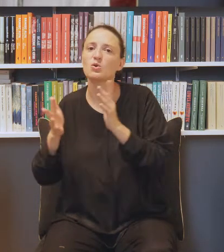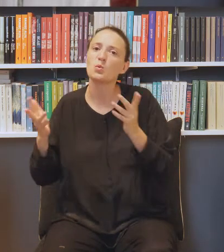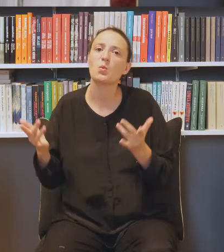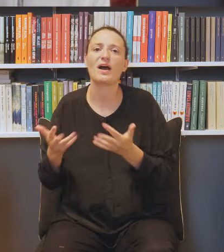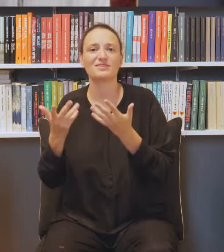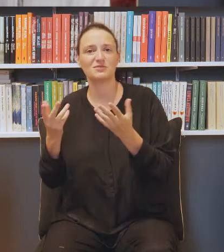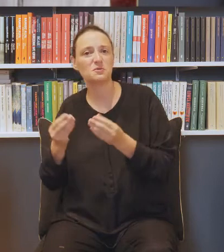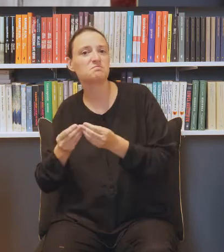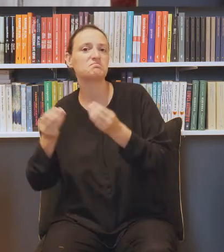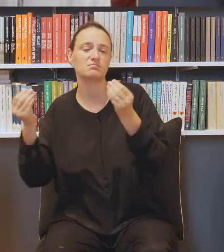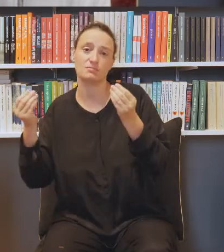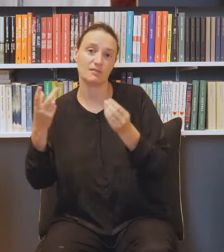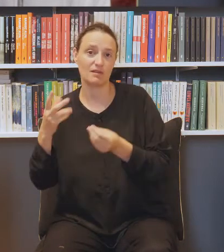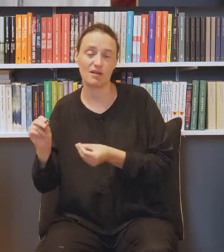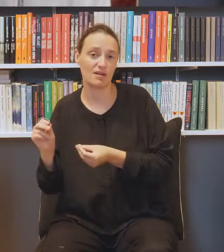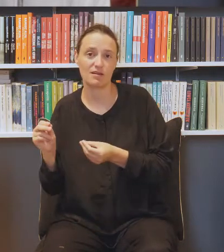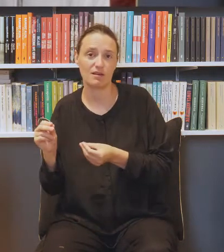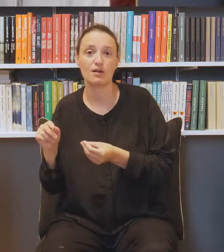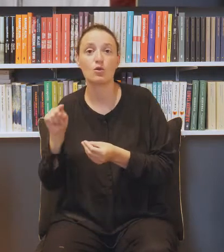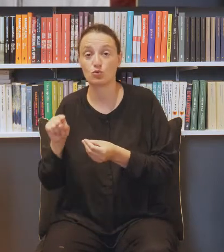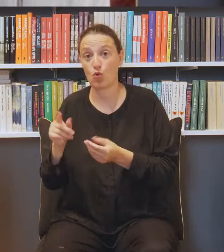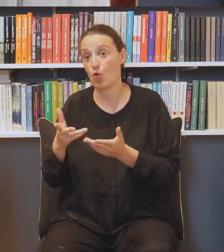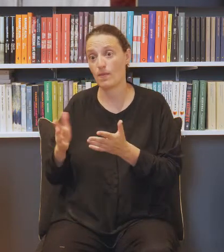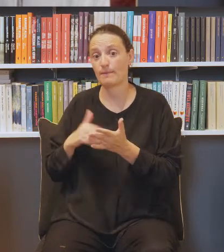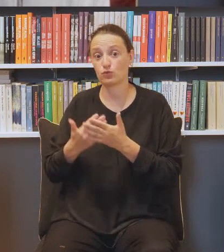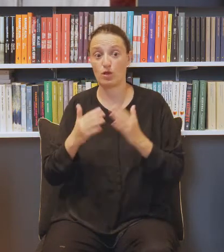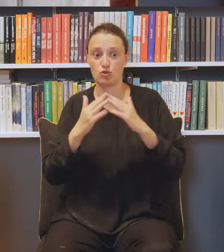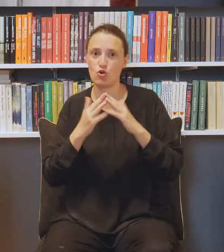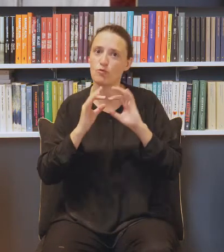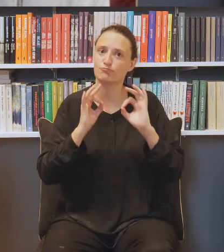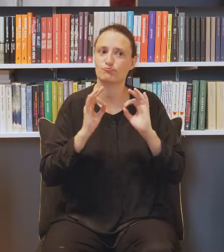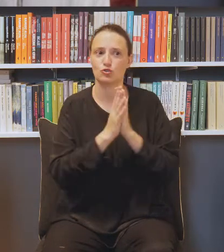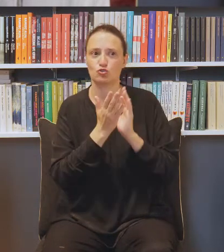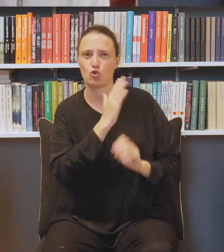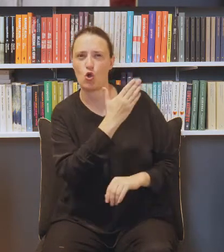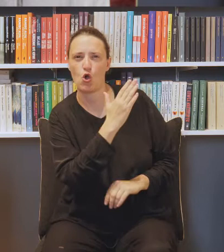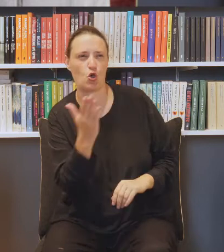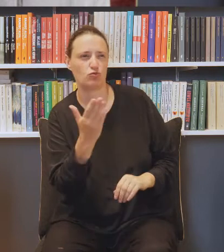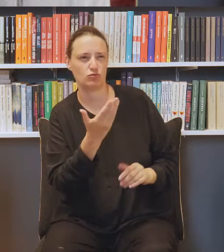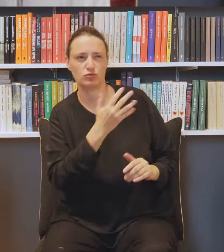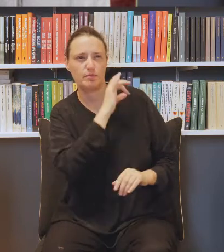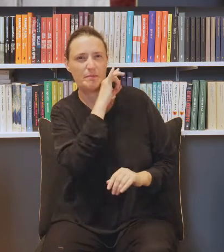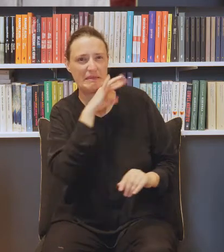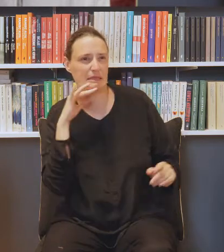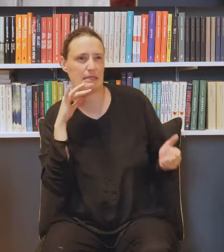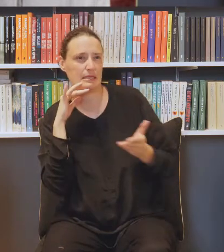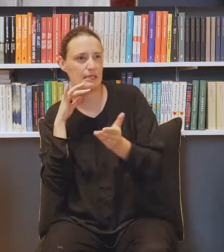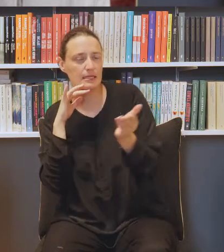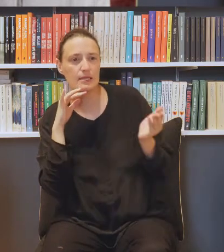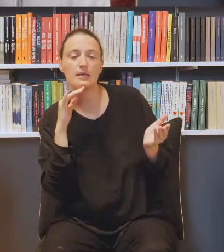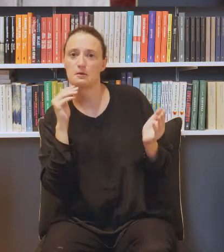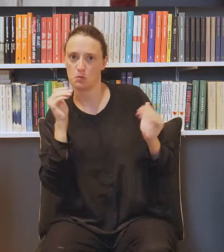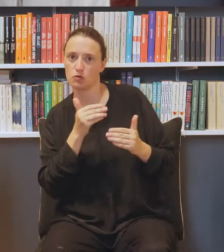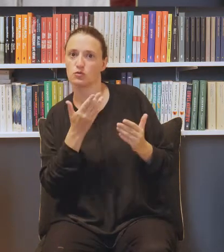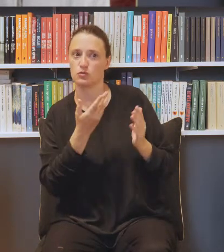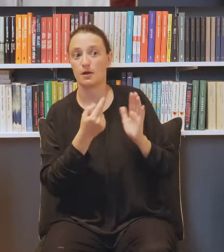taki rozwój dziecka właśnie z takiego dobrego domu, w którym zawsze były książki, albo którym rodzice mogą